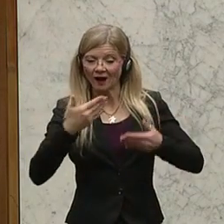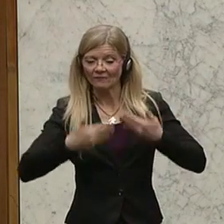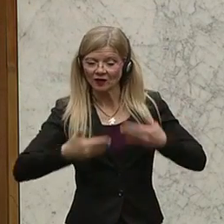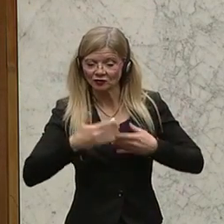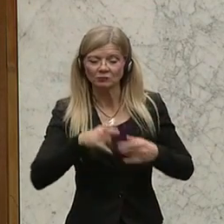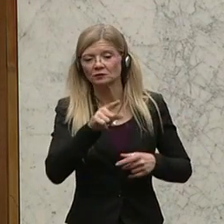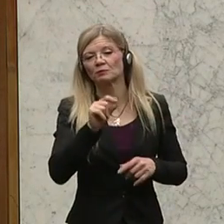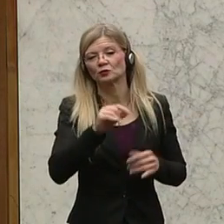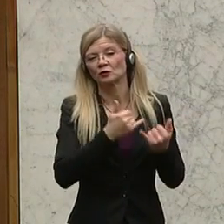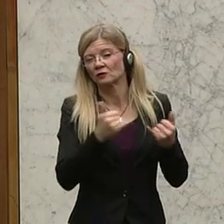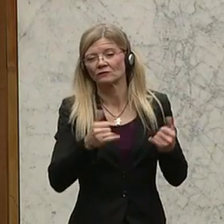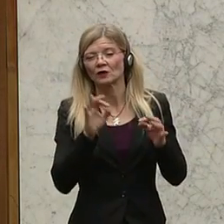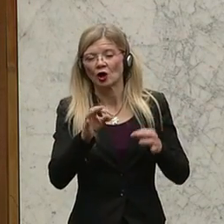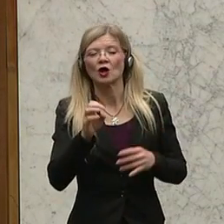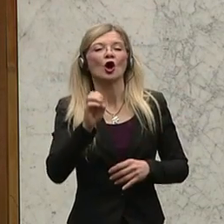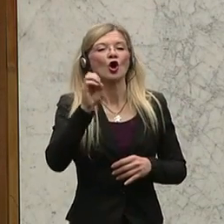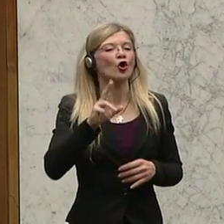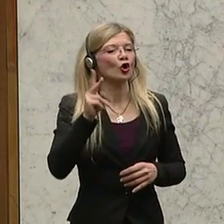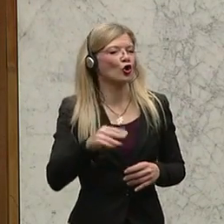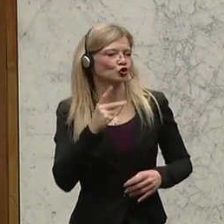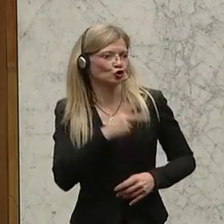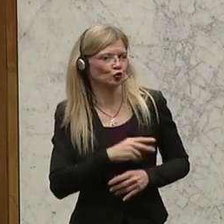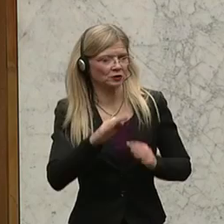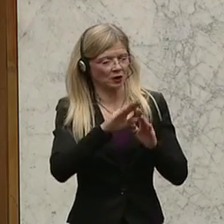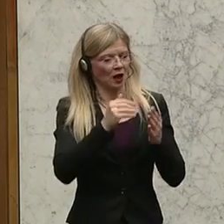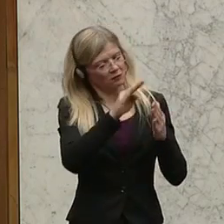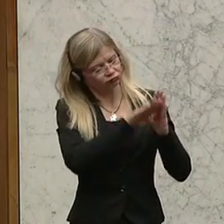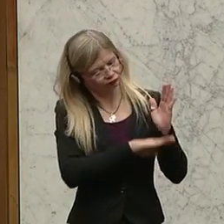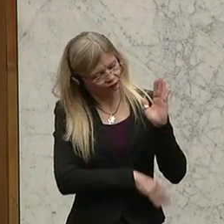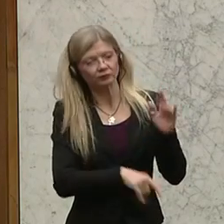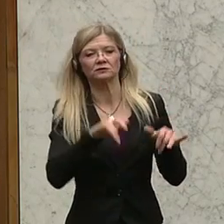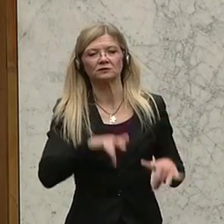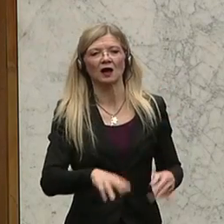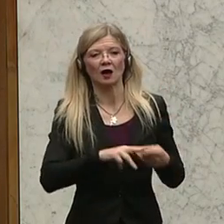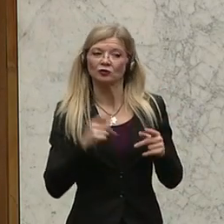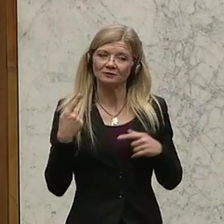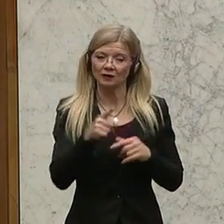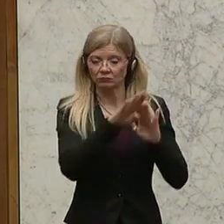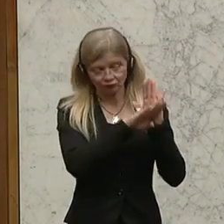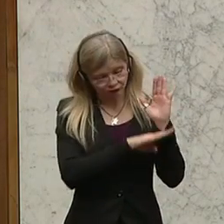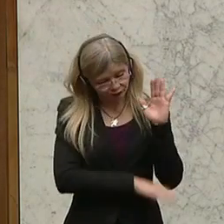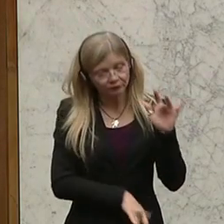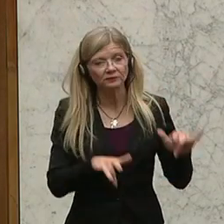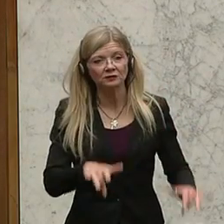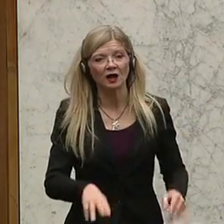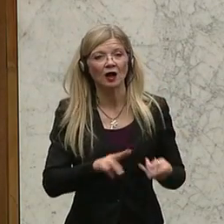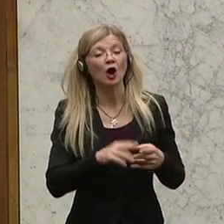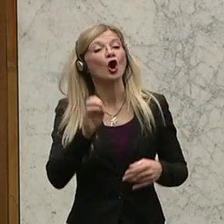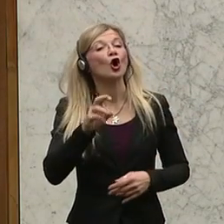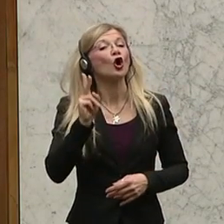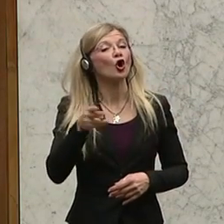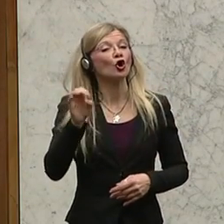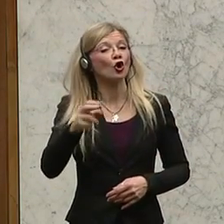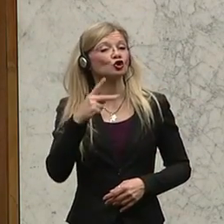eine Nachhaltigkeitsagenda. Ökosozial ist auch in der internationalen Staatengemeinschaft angekommen,